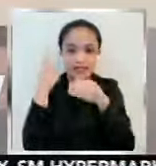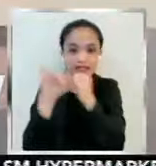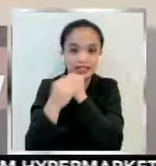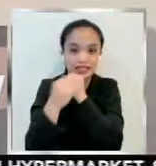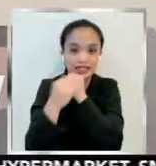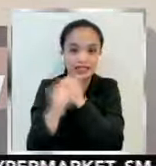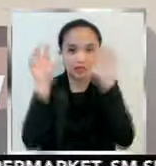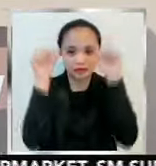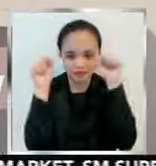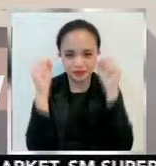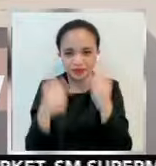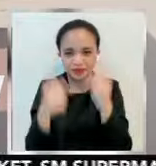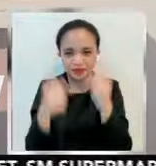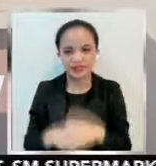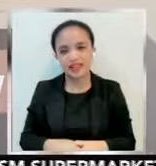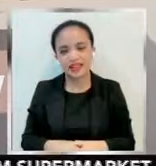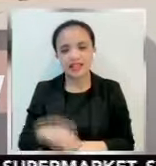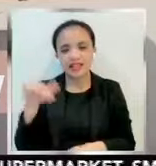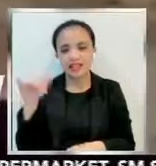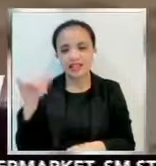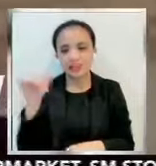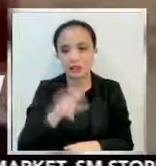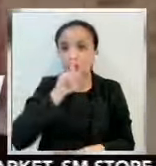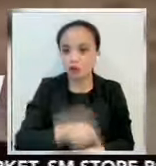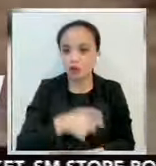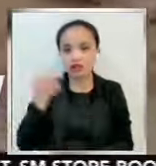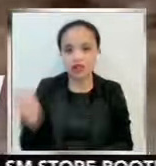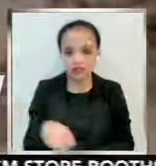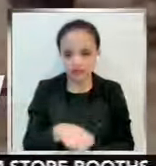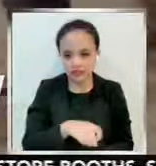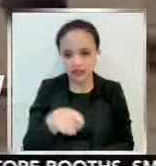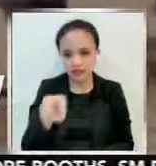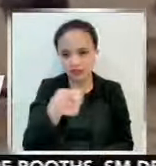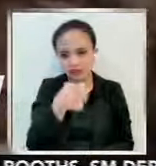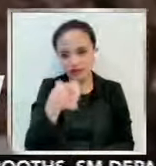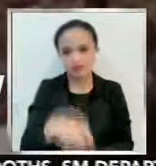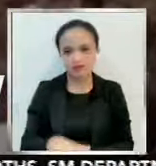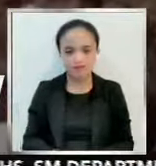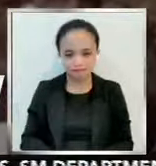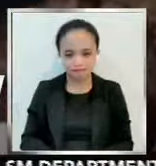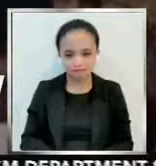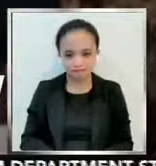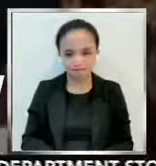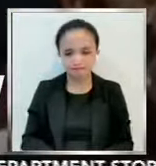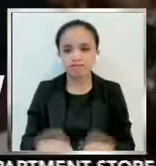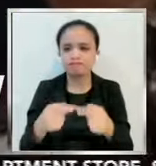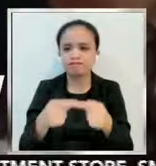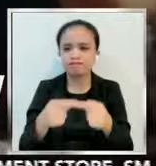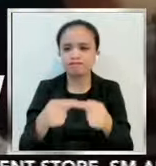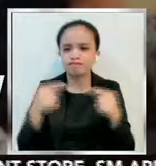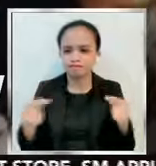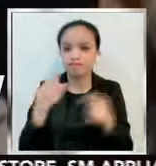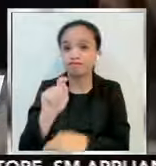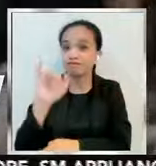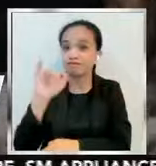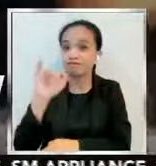Kundi literal na nag-travel around the metro. Kontrabida tip ni Pinky. Moira the